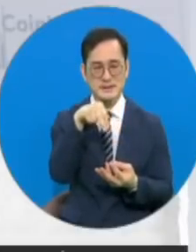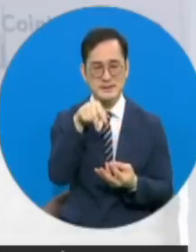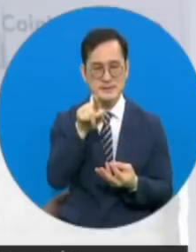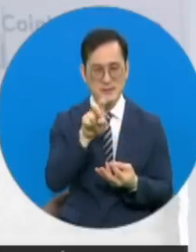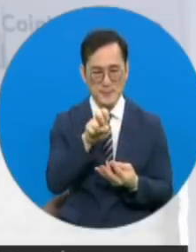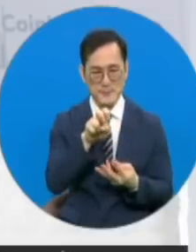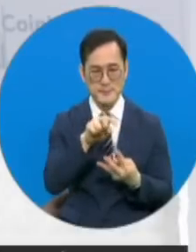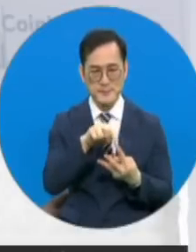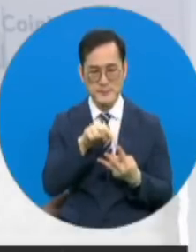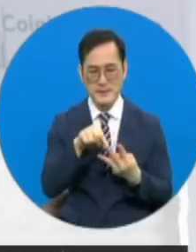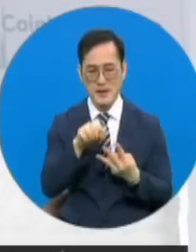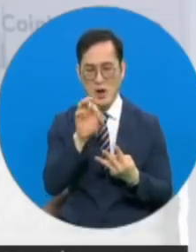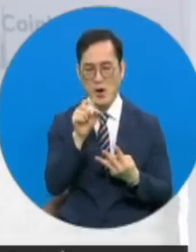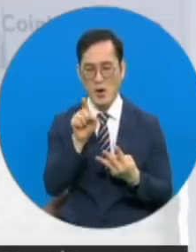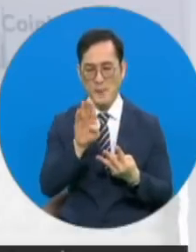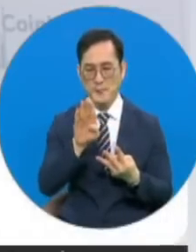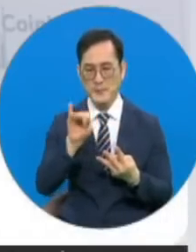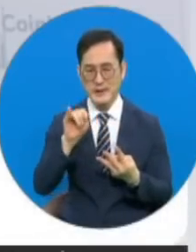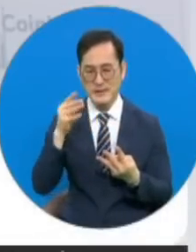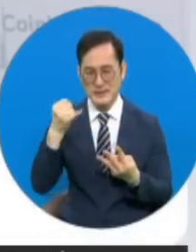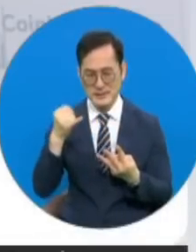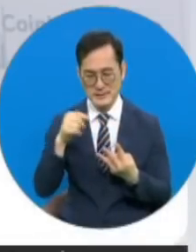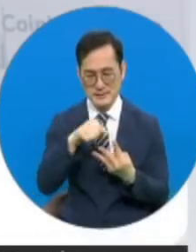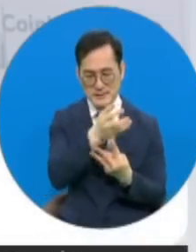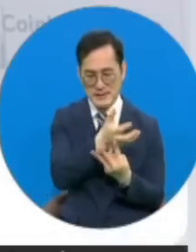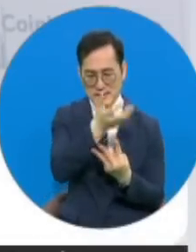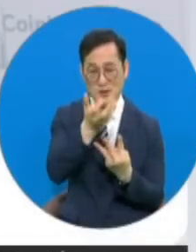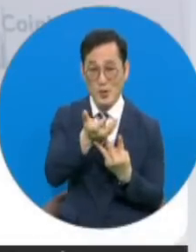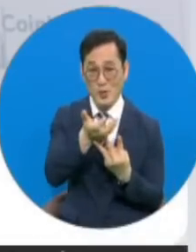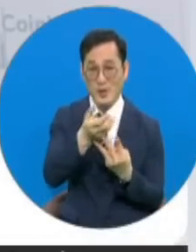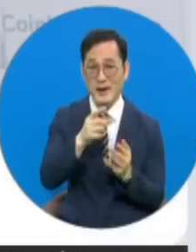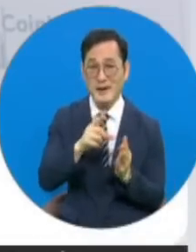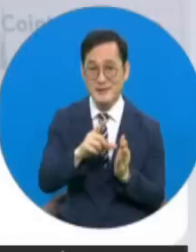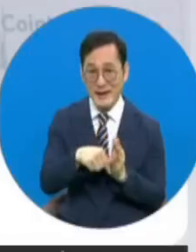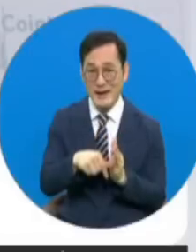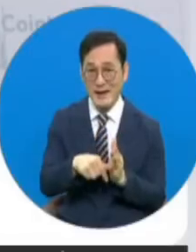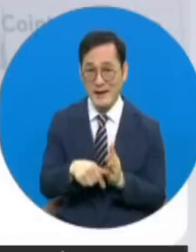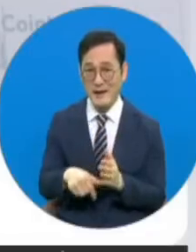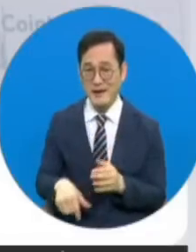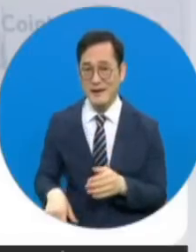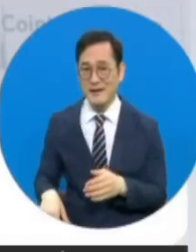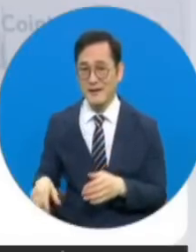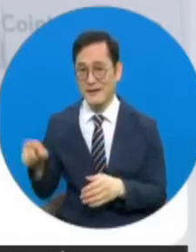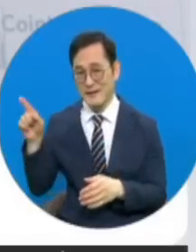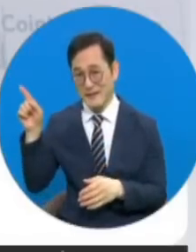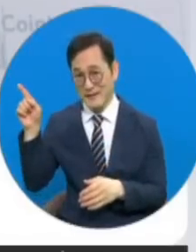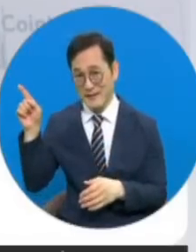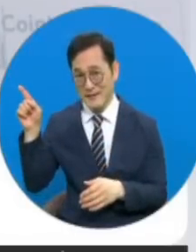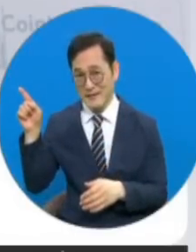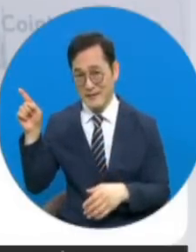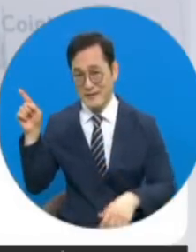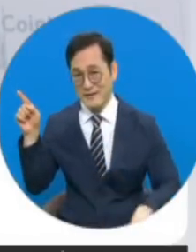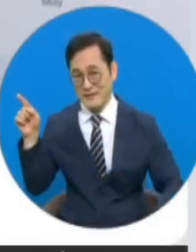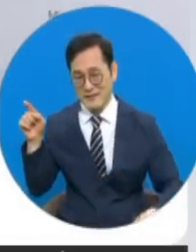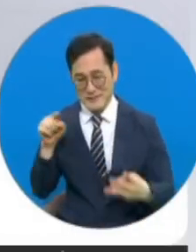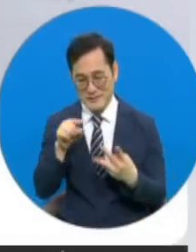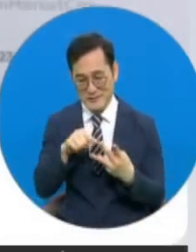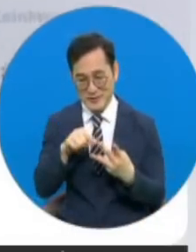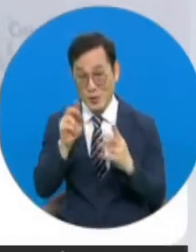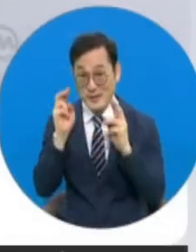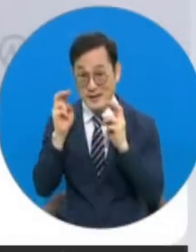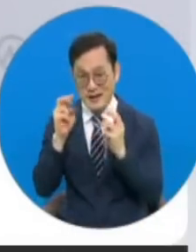fiu의 포착이 됐고 이건 이제 검찰이 통보된 거 아닙니까 그래서 유닉스부터 시작을 하면 김남국의